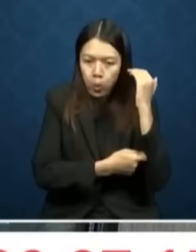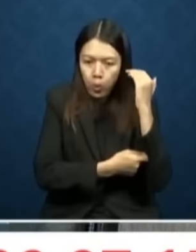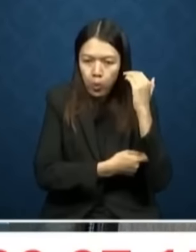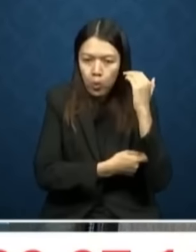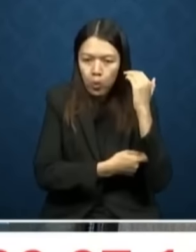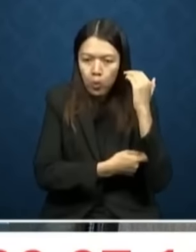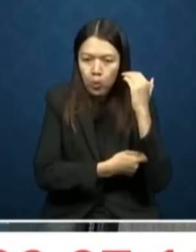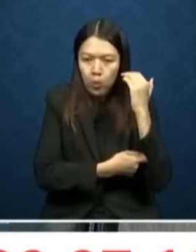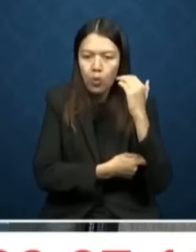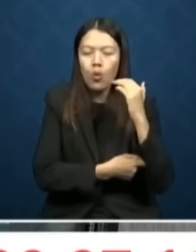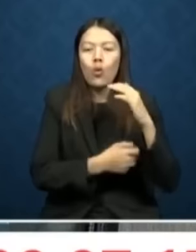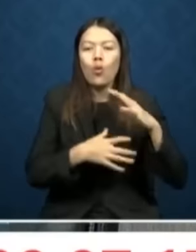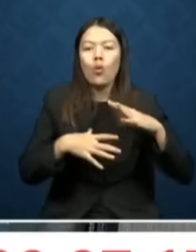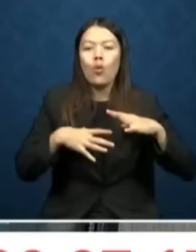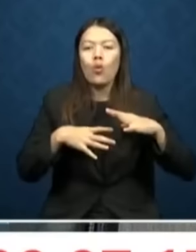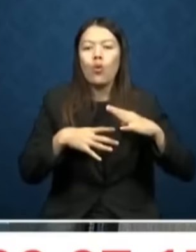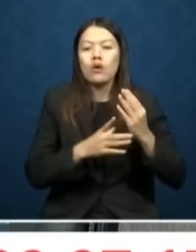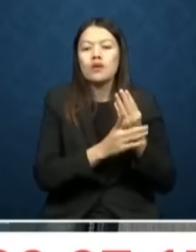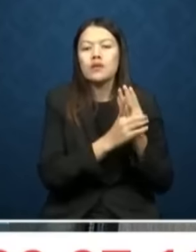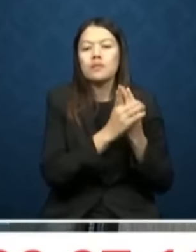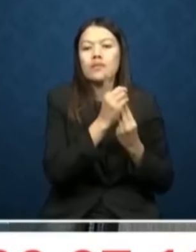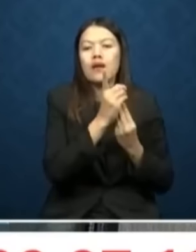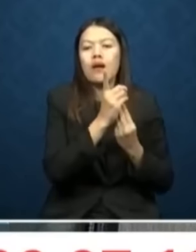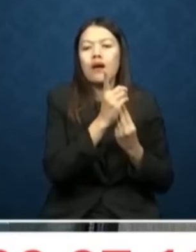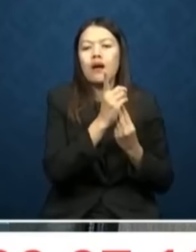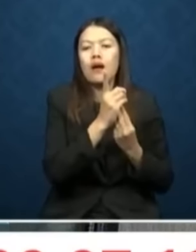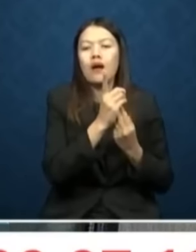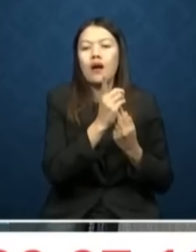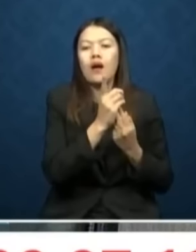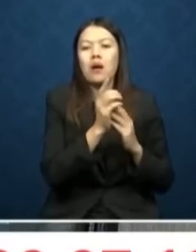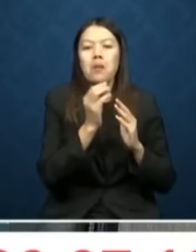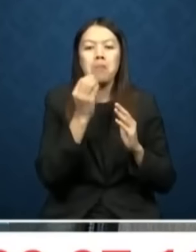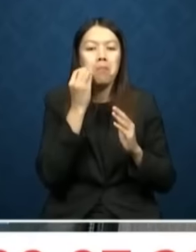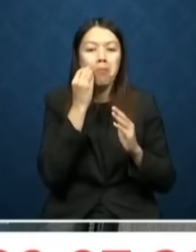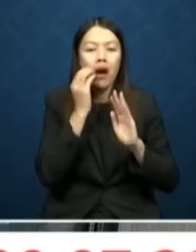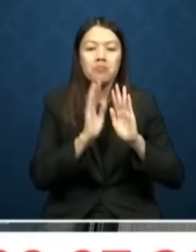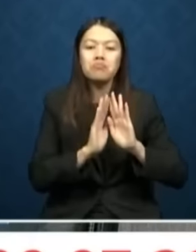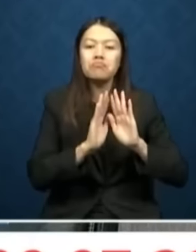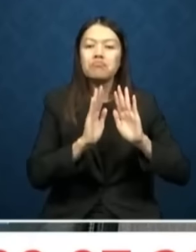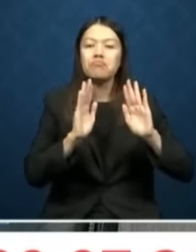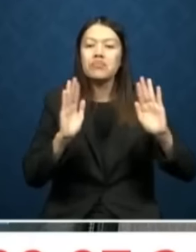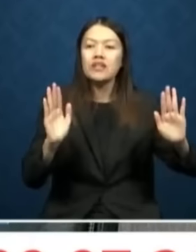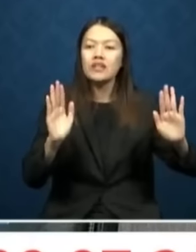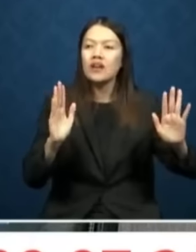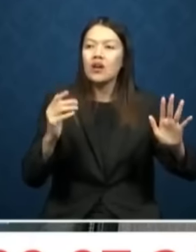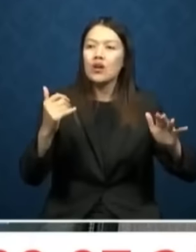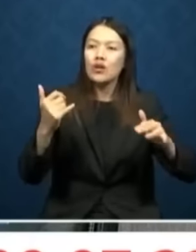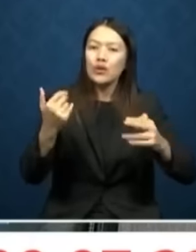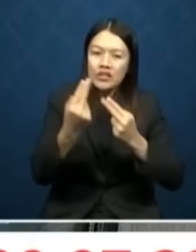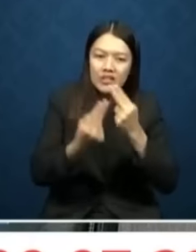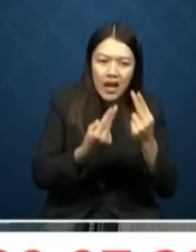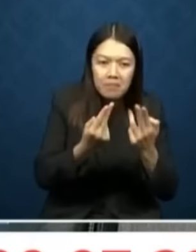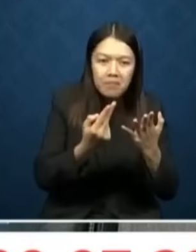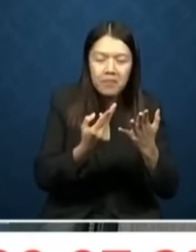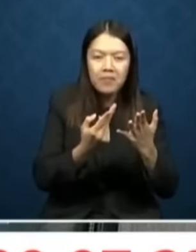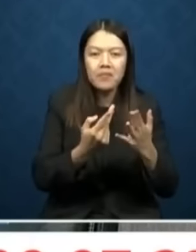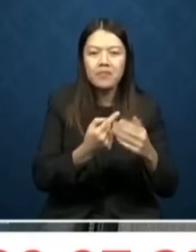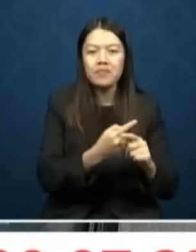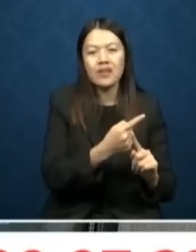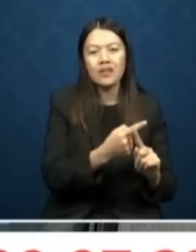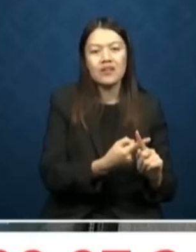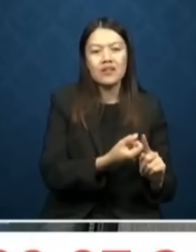ค่ไม่ถึงสัปดาห์ดีท่านก็เปิดบ้านรับแขกบ้านแขกเมืองไม่ถึงเดือนดีนะครับ14ถึง16มีนาค